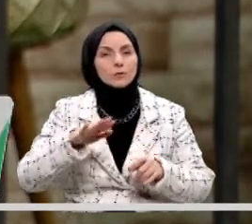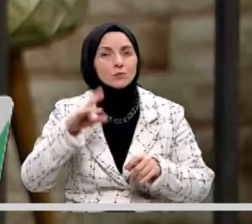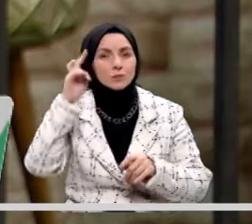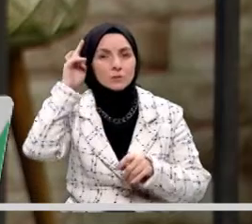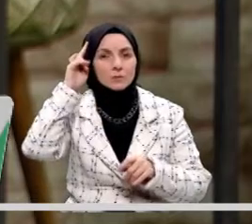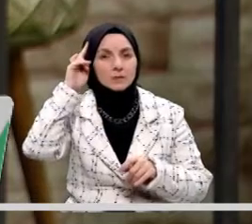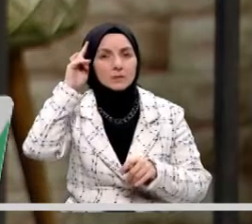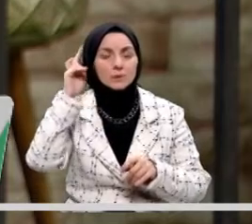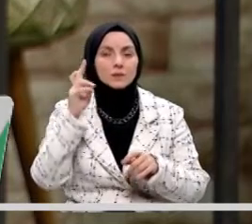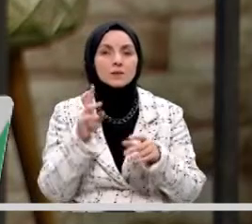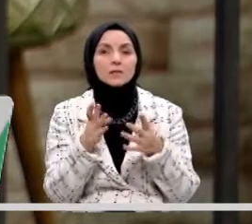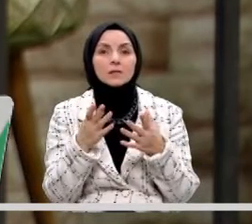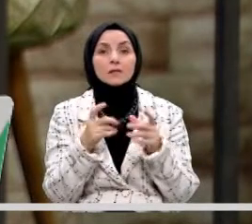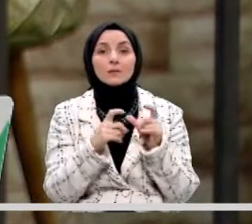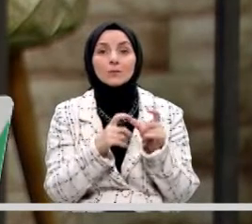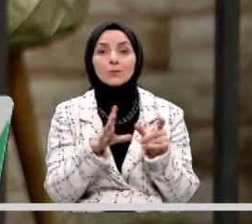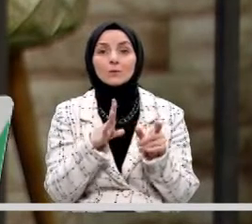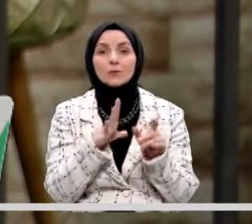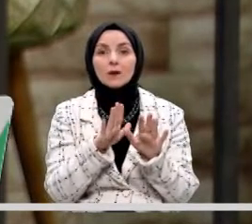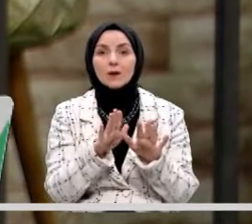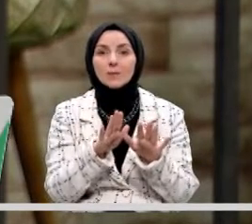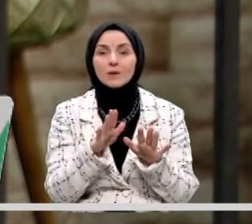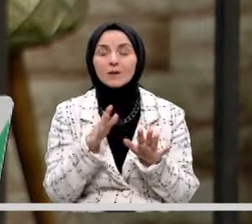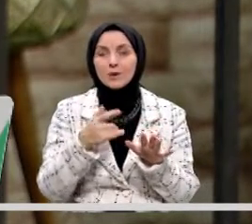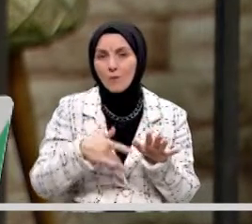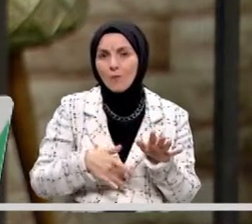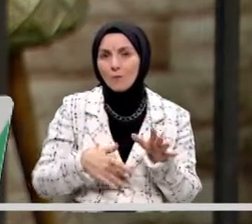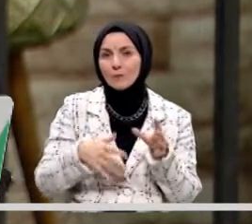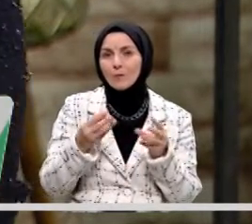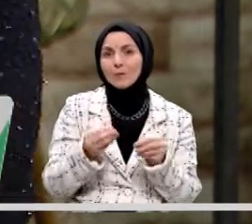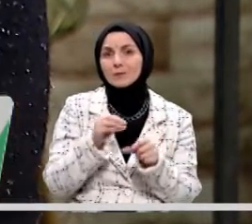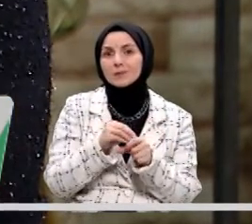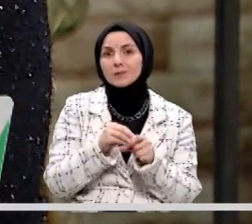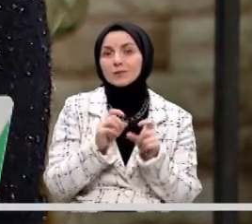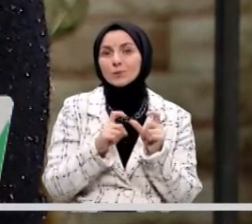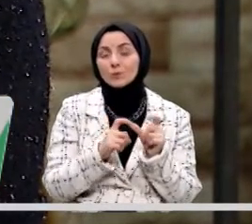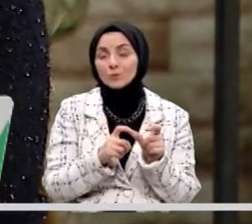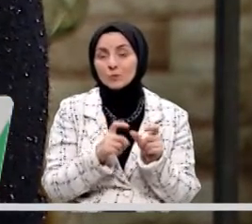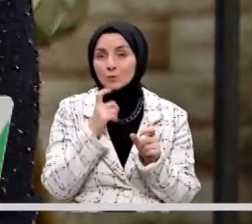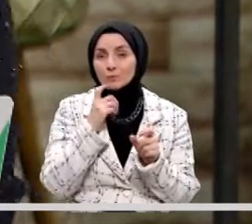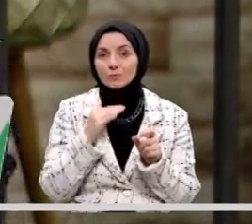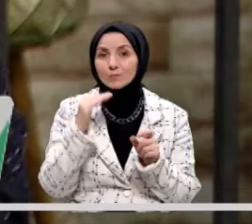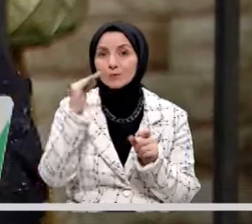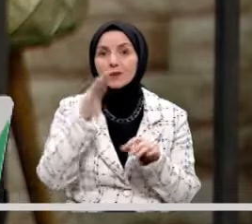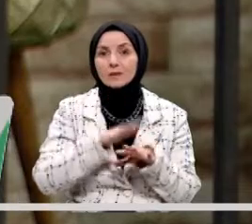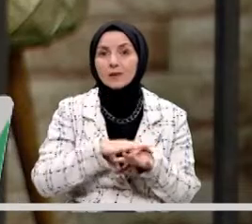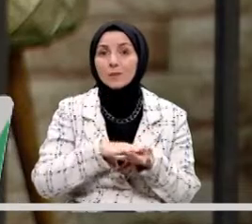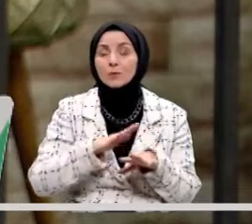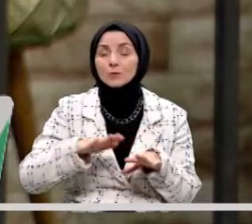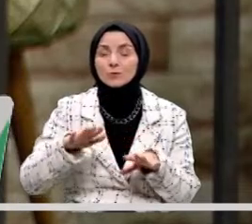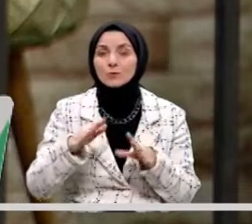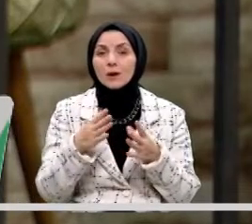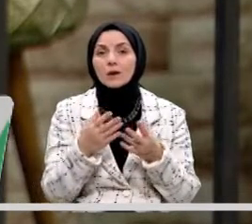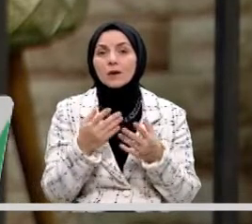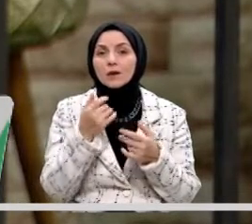darbe vuran bir sorudur ama komiklik olarak soruyoruz işte büyükler de yapar bunu çocuklar babası çok Sevecekse çok korkuyorum